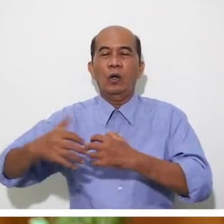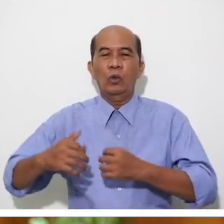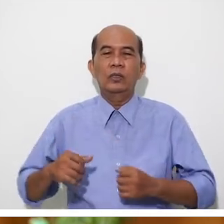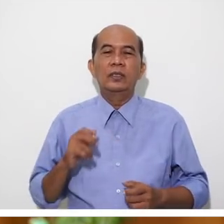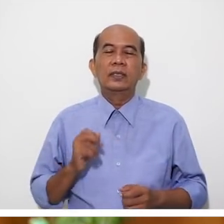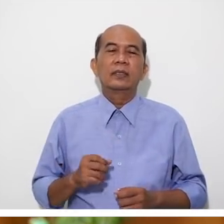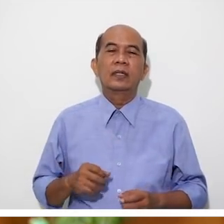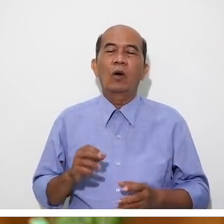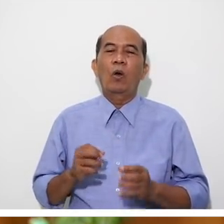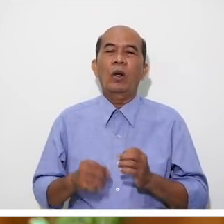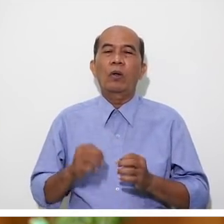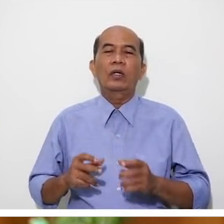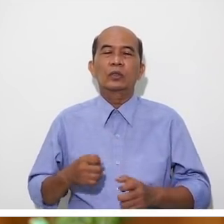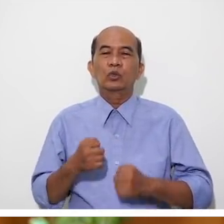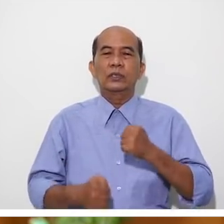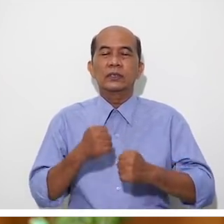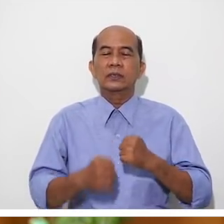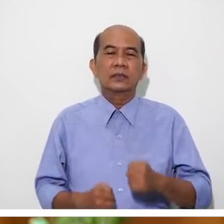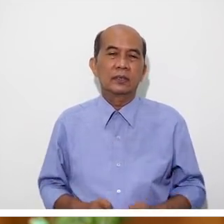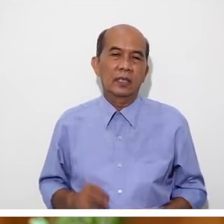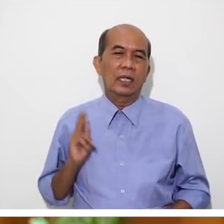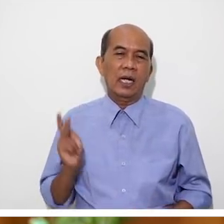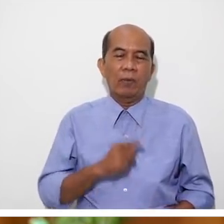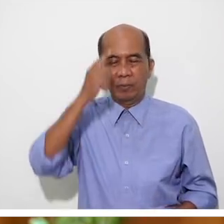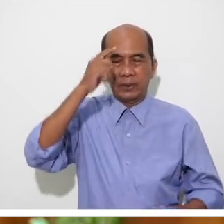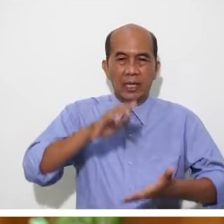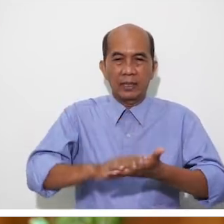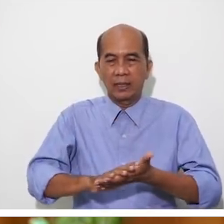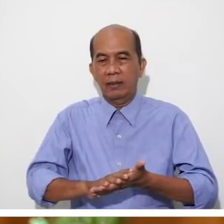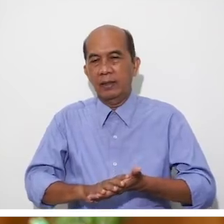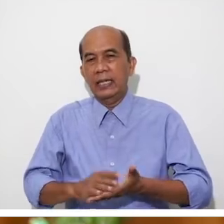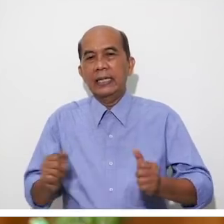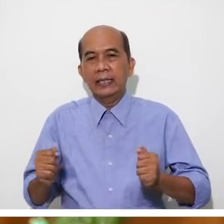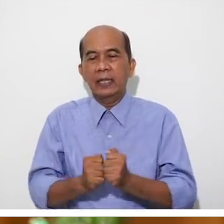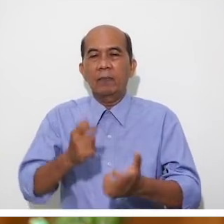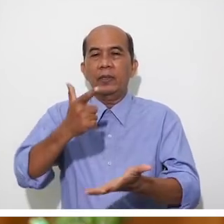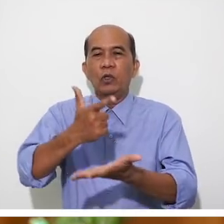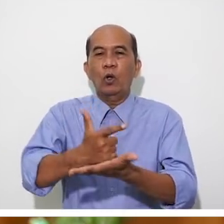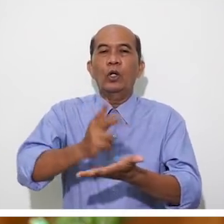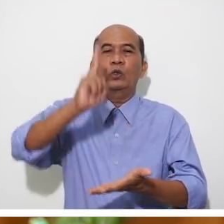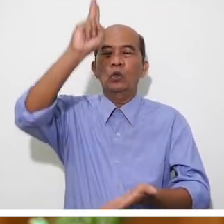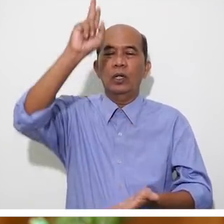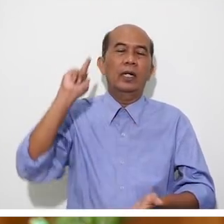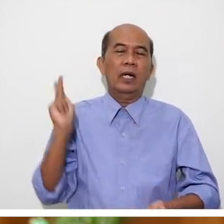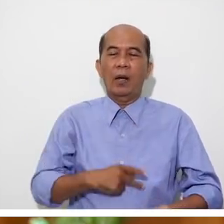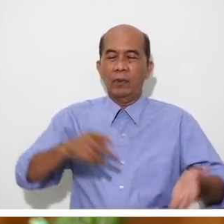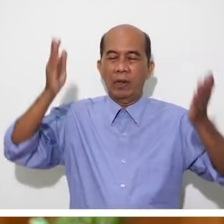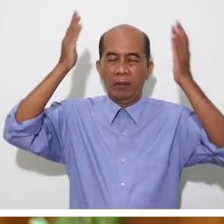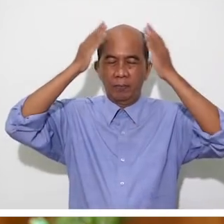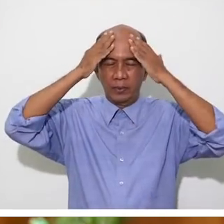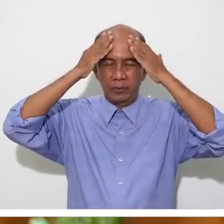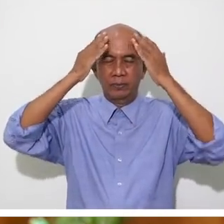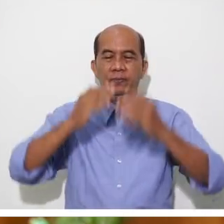dalam situasi yang sulit. Dan kami percaya dengan pertolongan Tuhan, kami dimampukan untuk